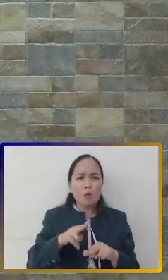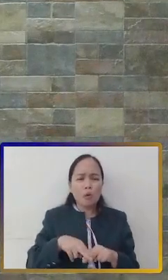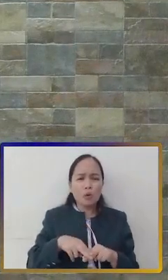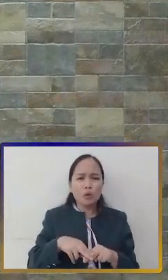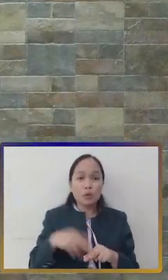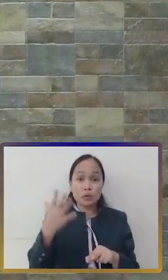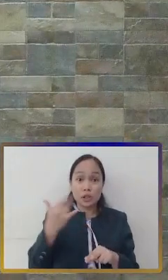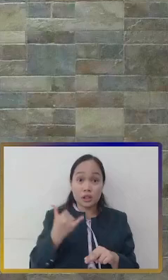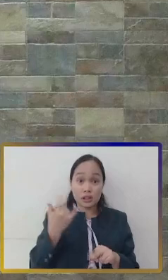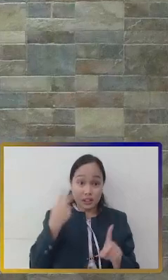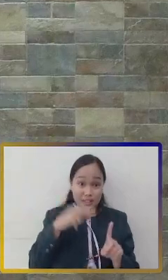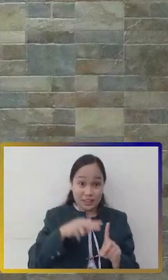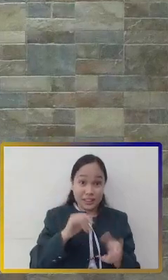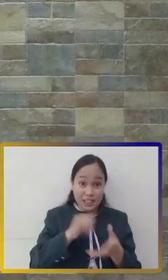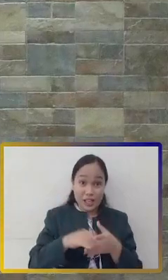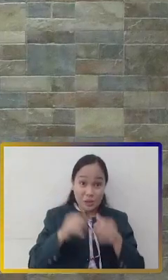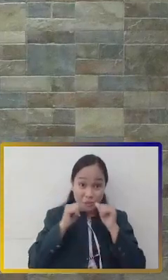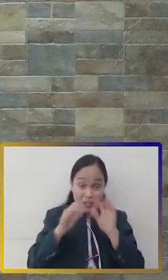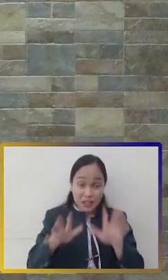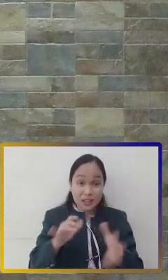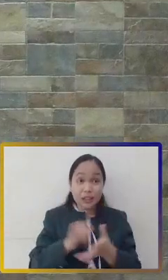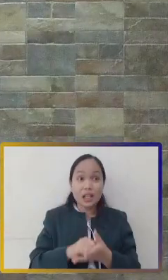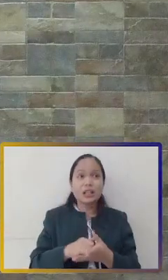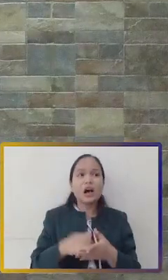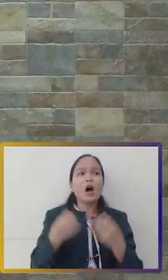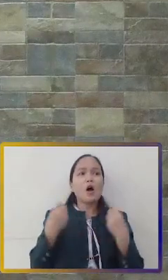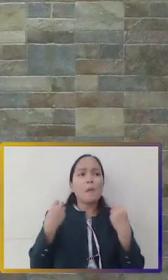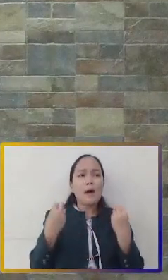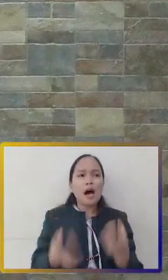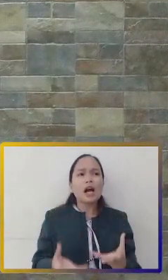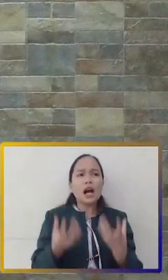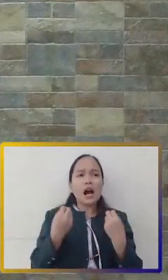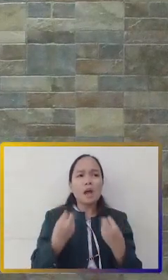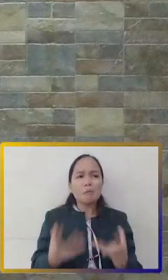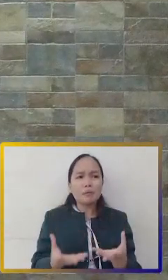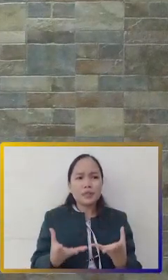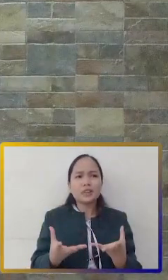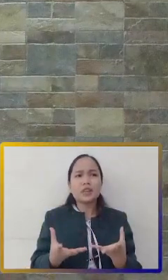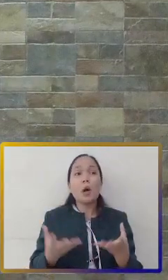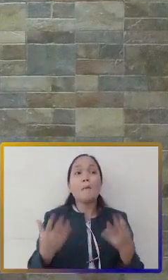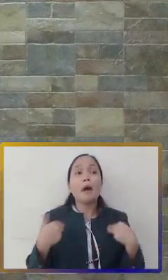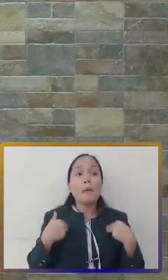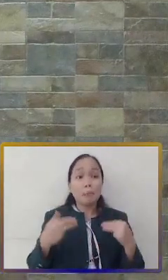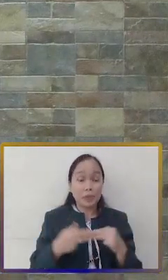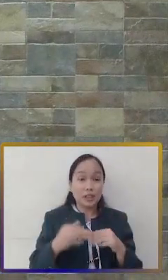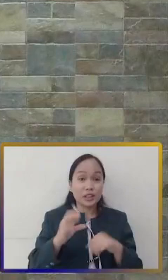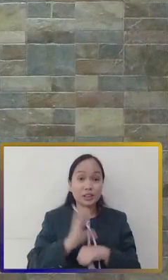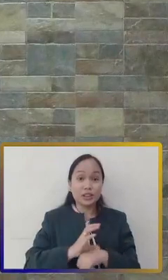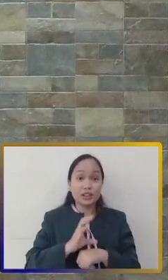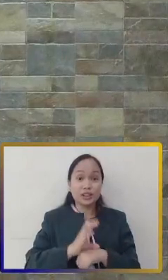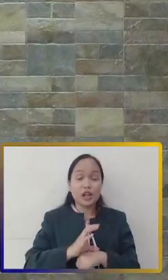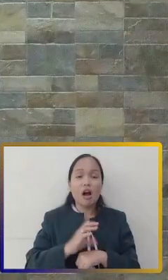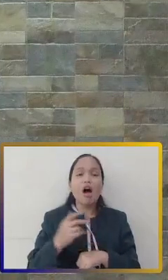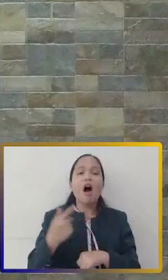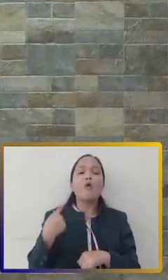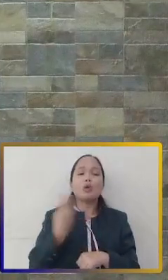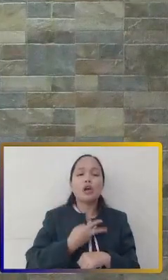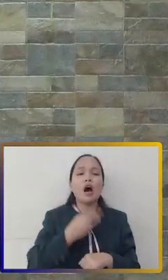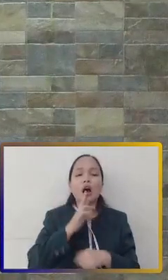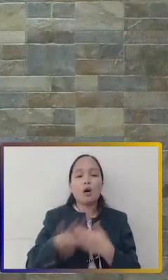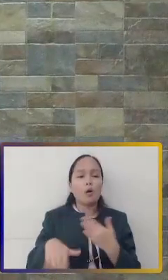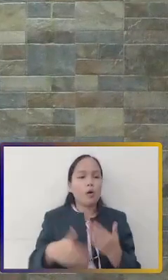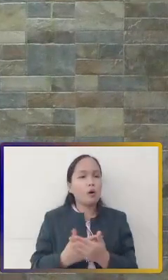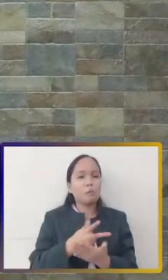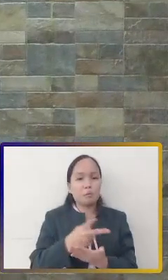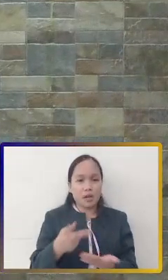Nakita niyo po ba yung blessing mga kapatid na halos lahat na po ng miyembro na ating simbahan, meron na tayong bahagi sa ministry ng